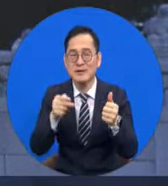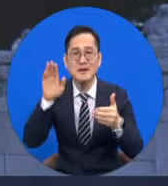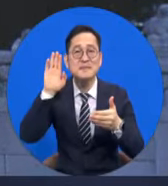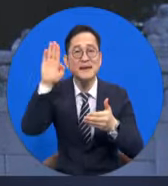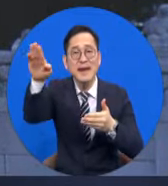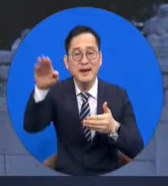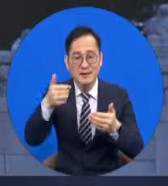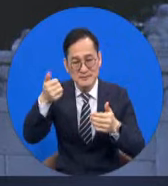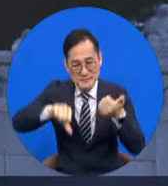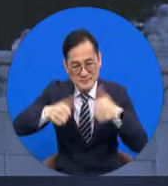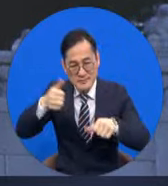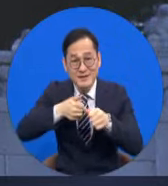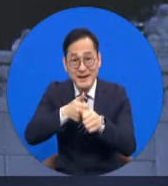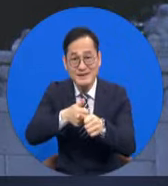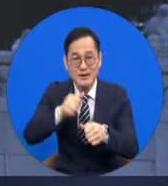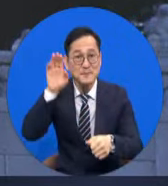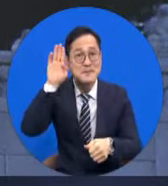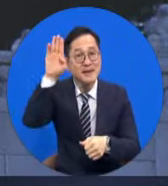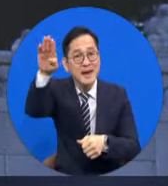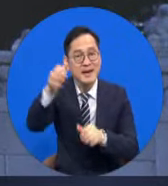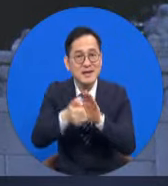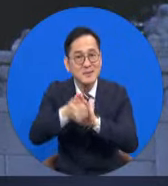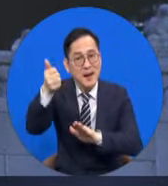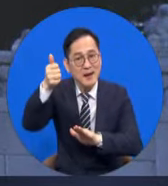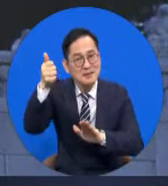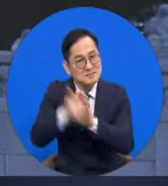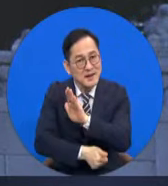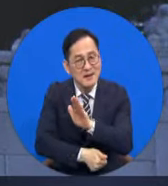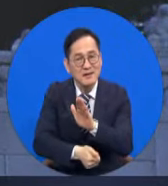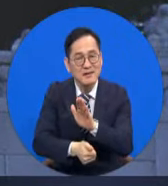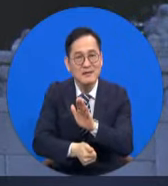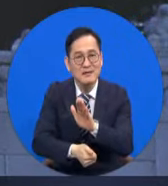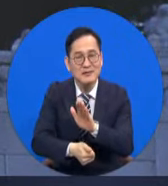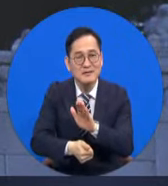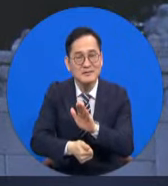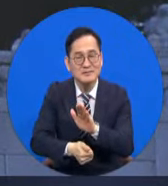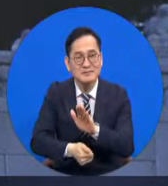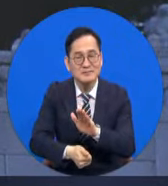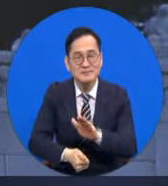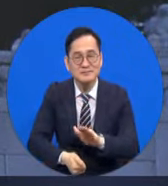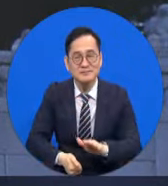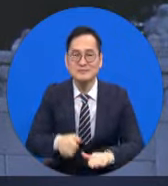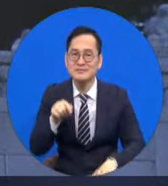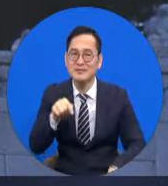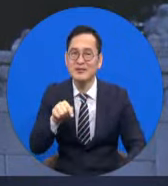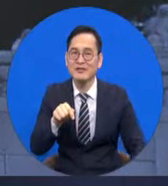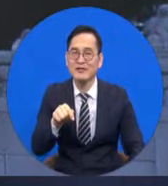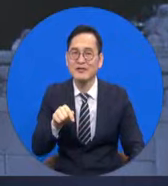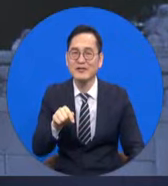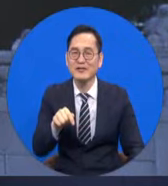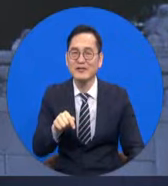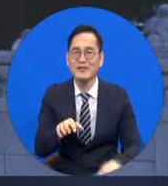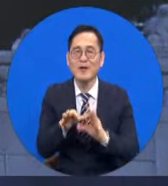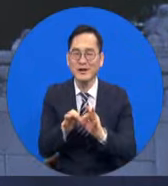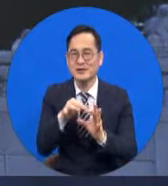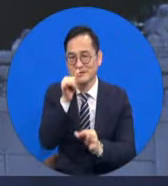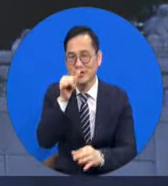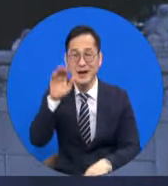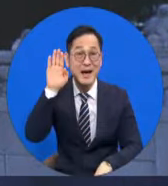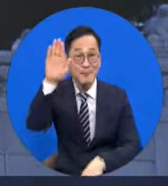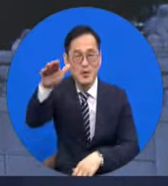앞날이 달렸다. 그 때문 아니겠습니까? 미니 대선이다. 이런 얘기도 좀 나오고요.